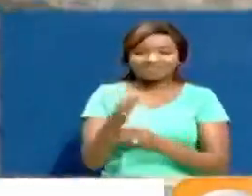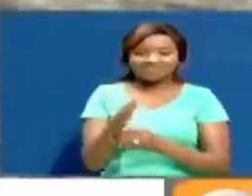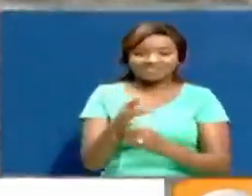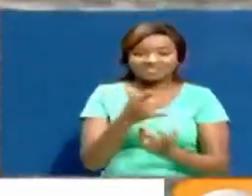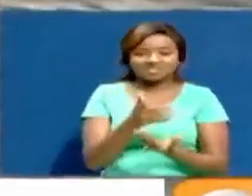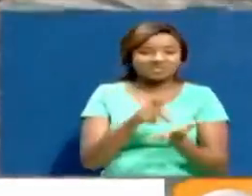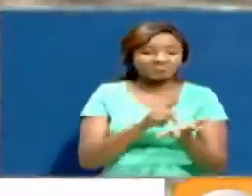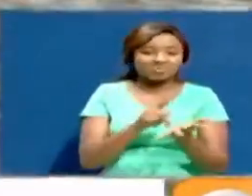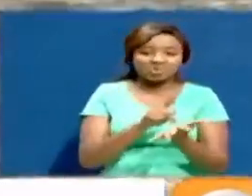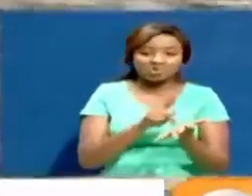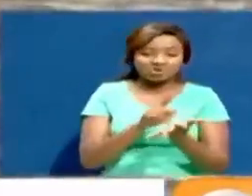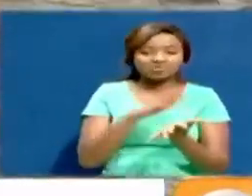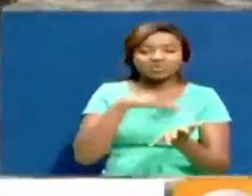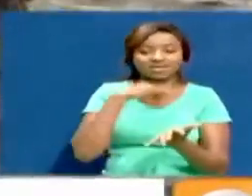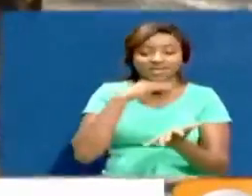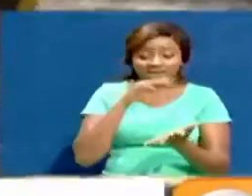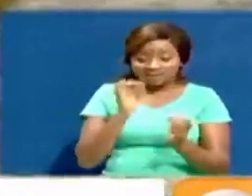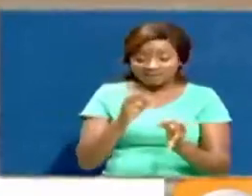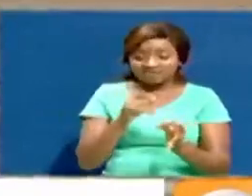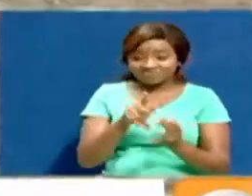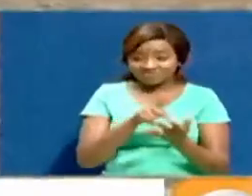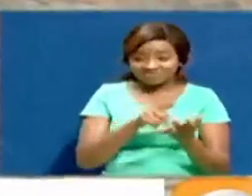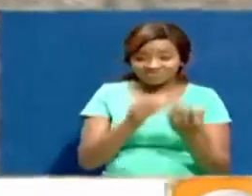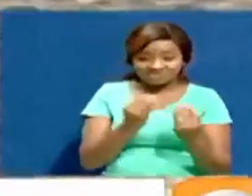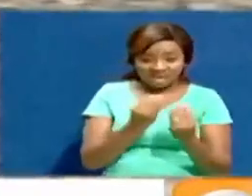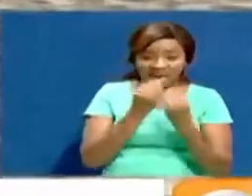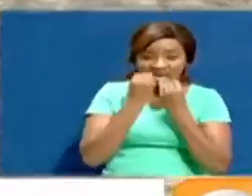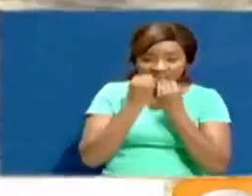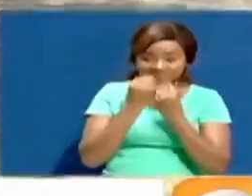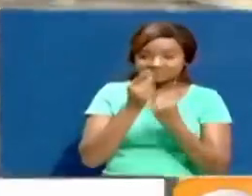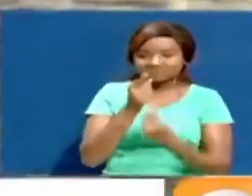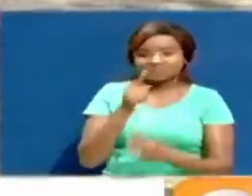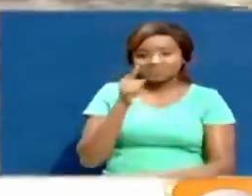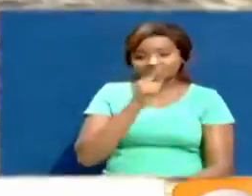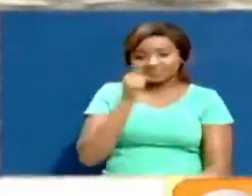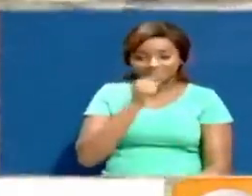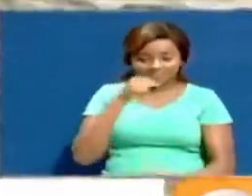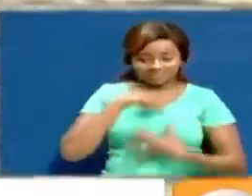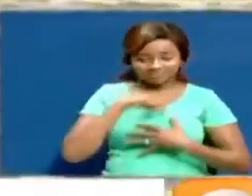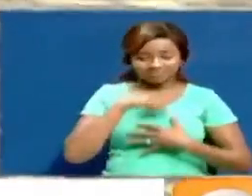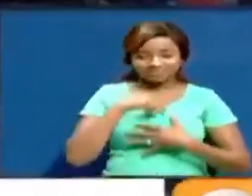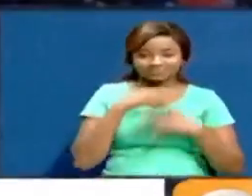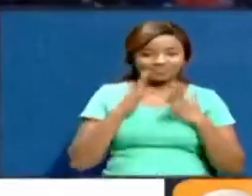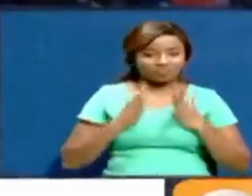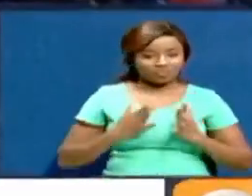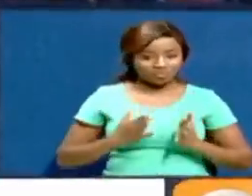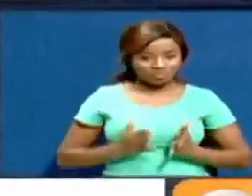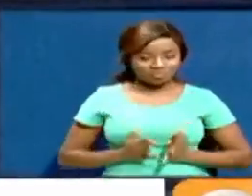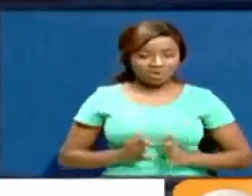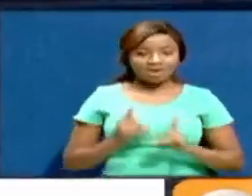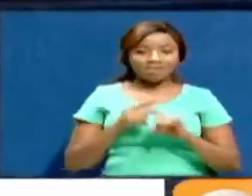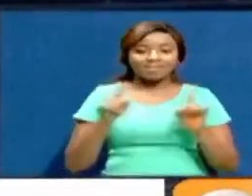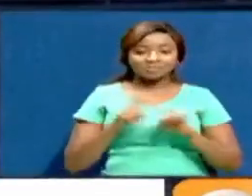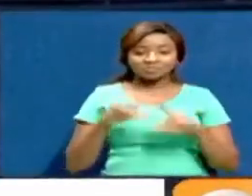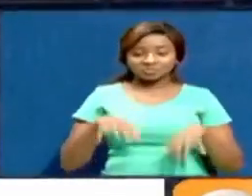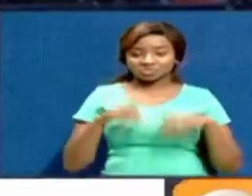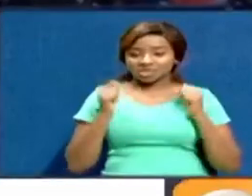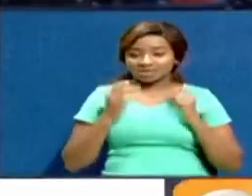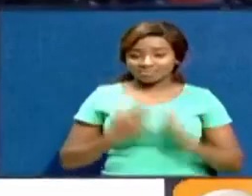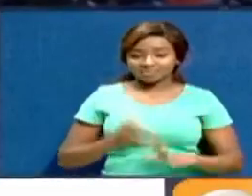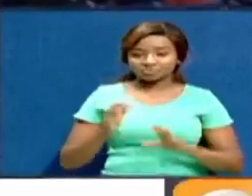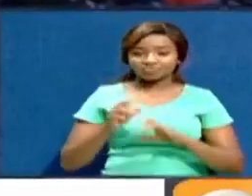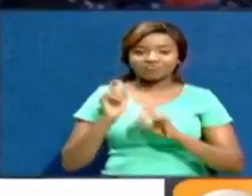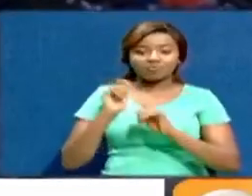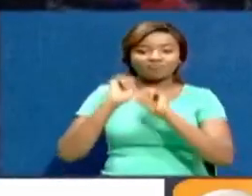athari kwa binadamu iwapo samaki huyo ataliwa. Hata hivyo, mwenyekiti wa wavuvi katika kaunti ya Homa Bay Edward